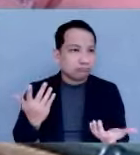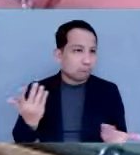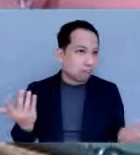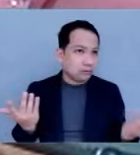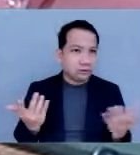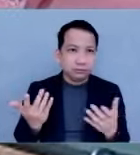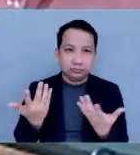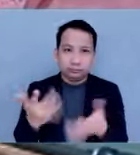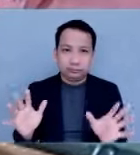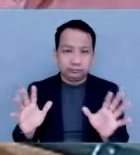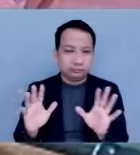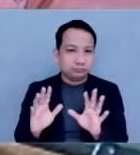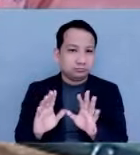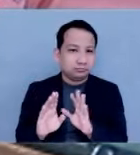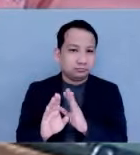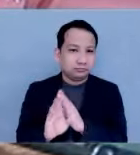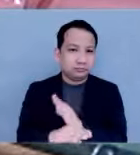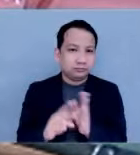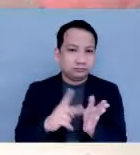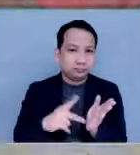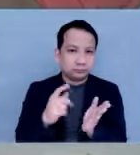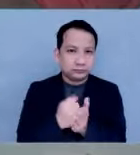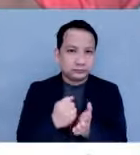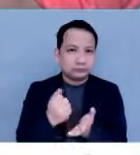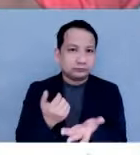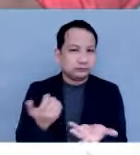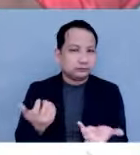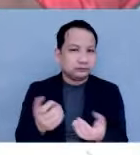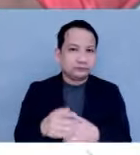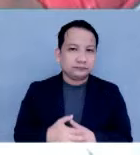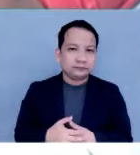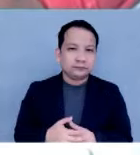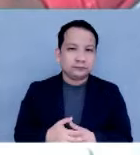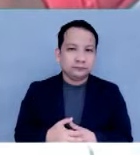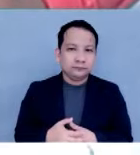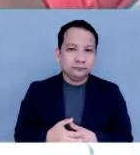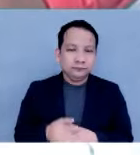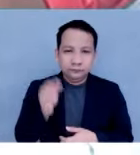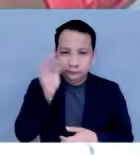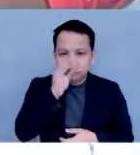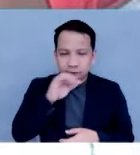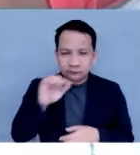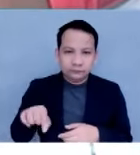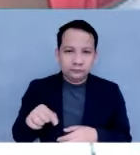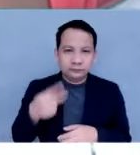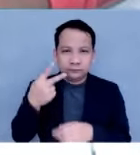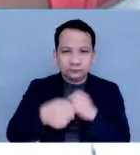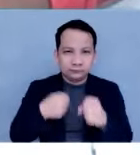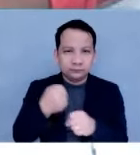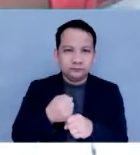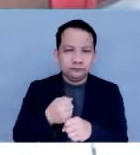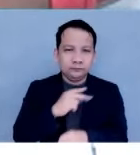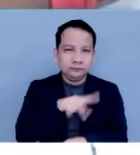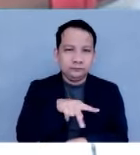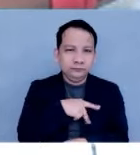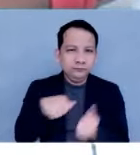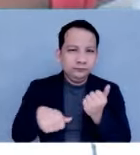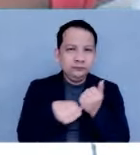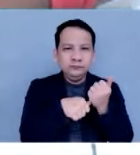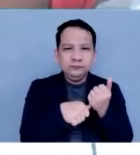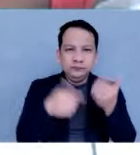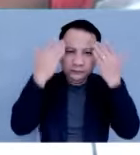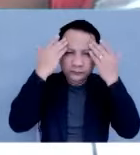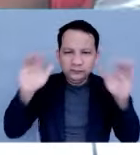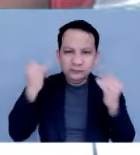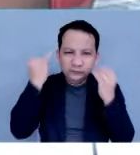after that he will provide the passport or anything. And then... Ang Pinoy naman na 2 ng personal assistant ni Liu Dong, wala raw ideya